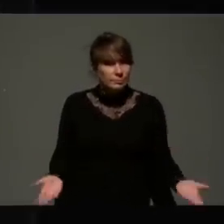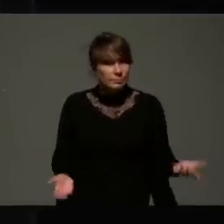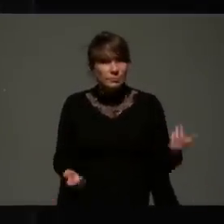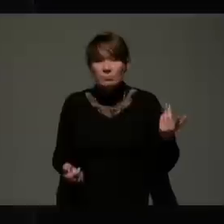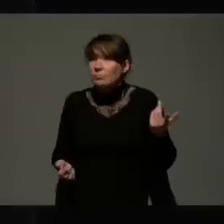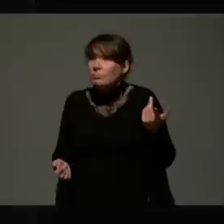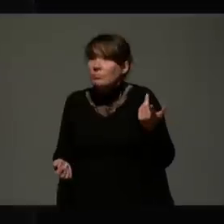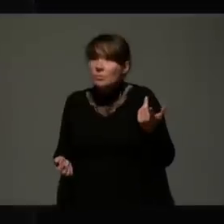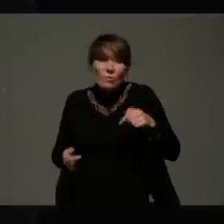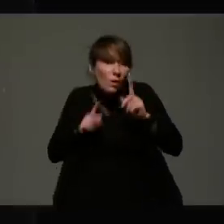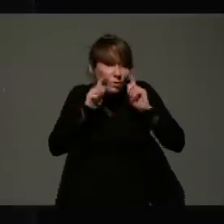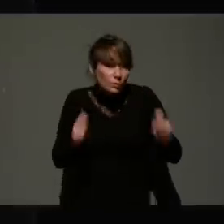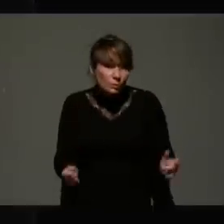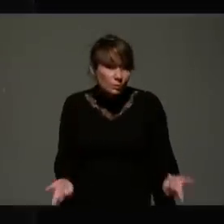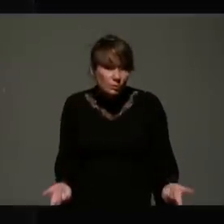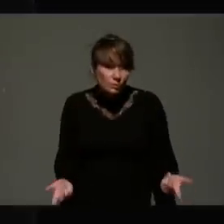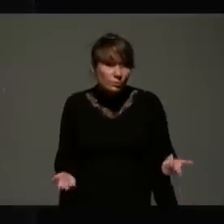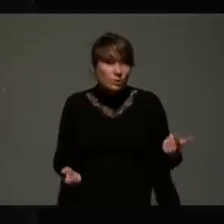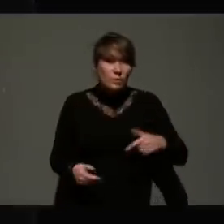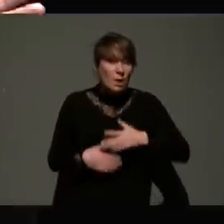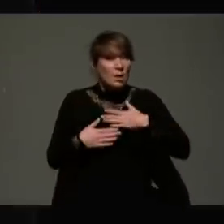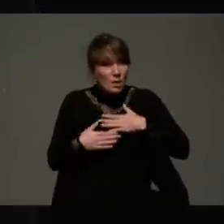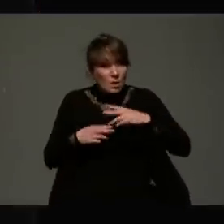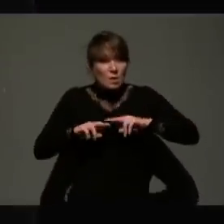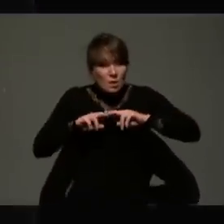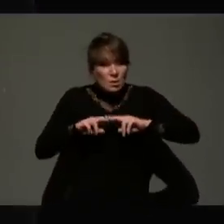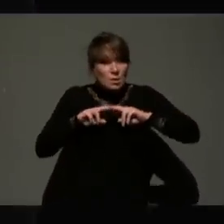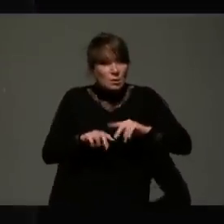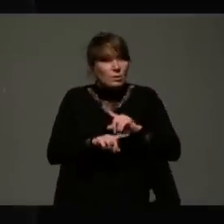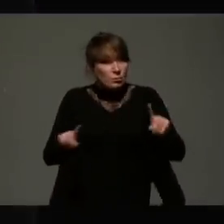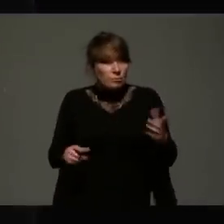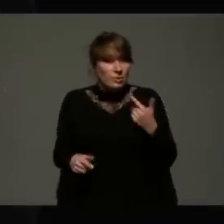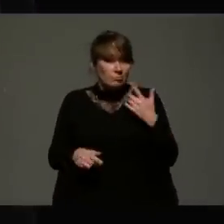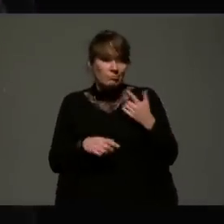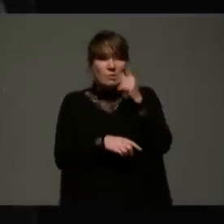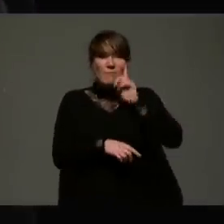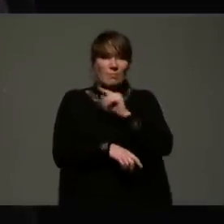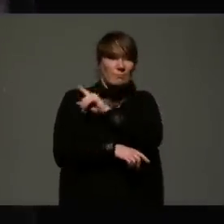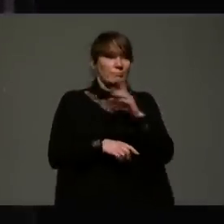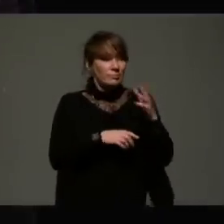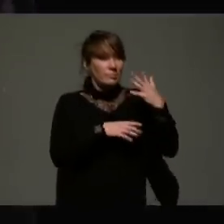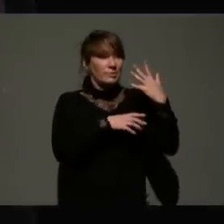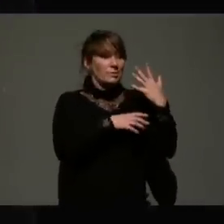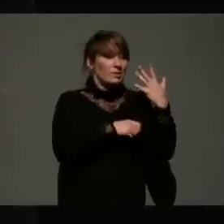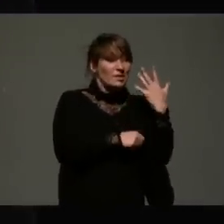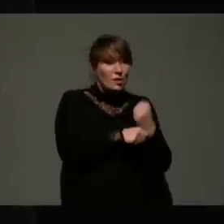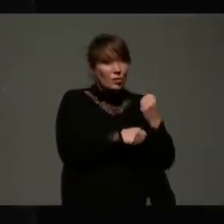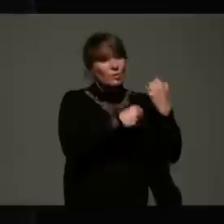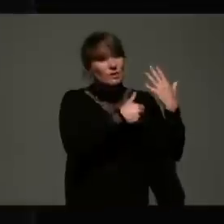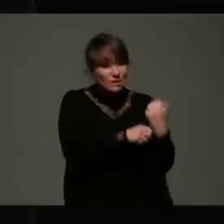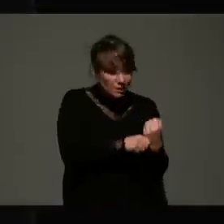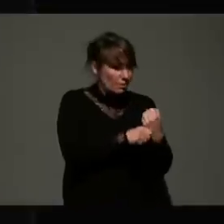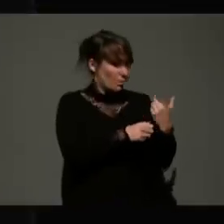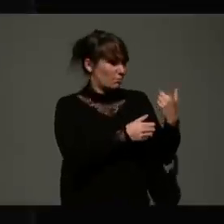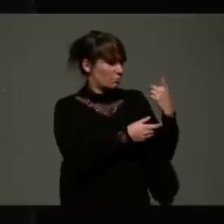pas, faut faire attention, il ne faut pas s'essouffler. Donc voilà, en 5 ans ou 6 ans, les gens achètent des livres du même auteur et avec